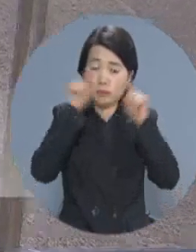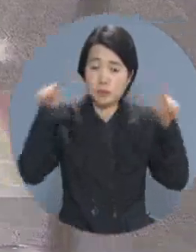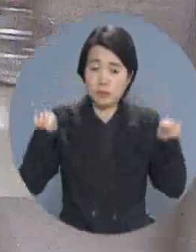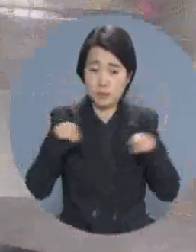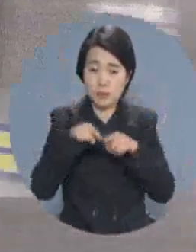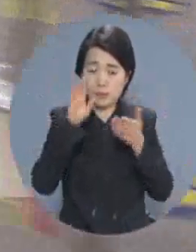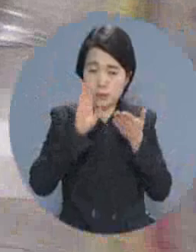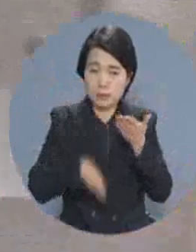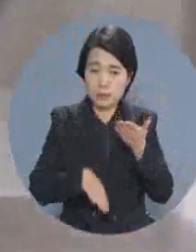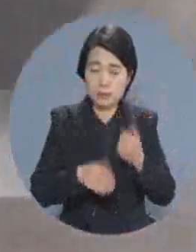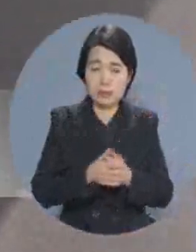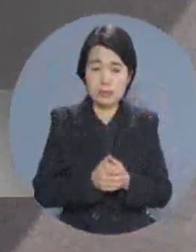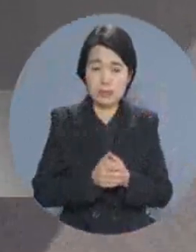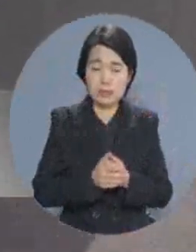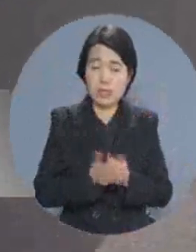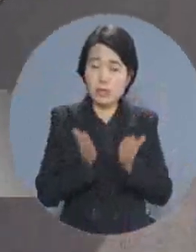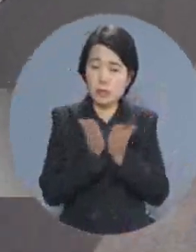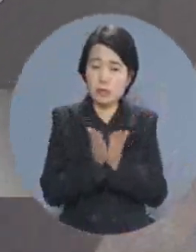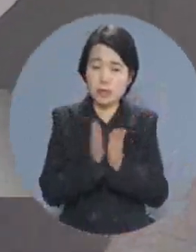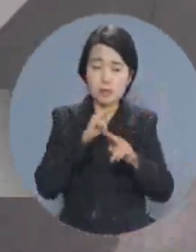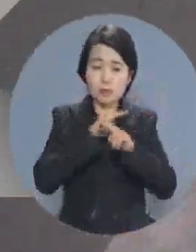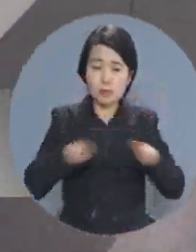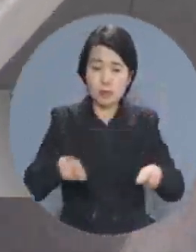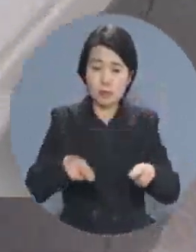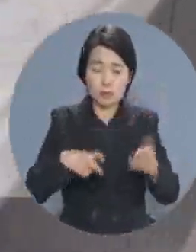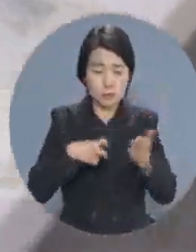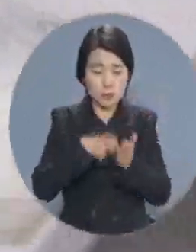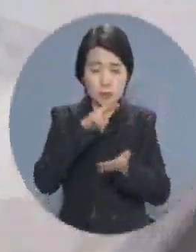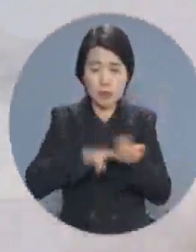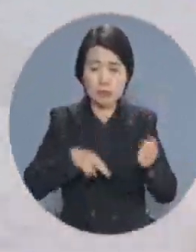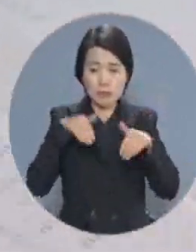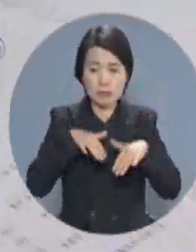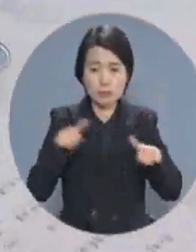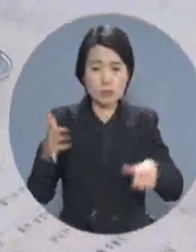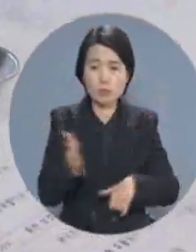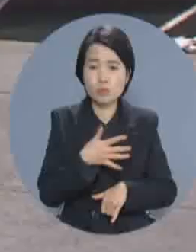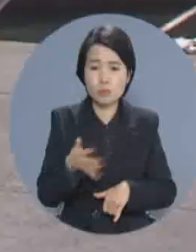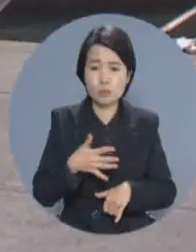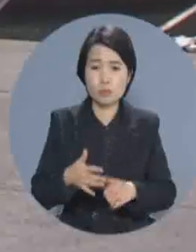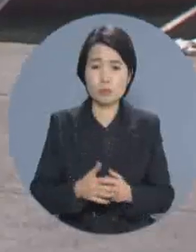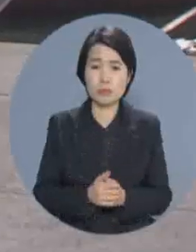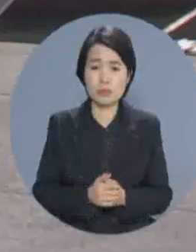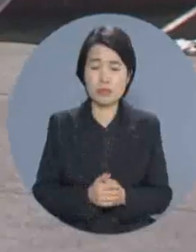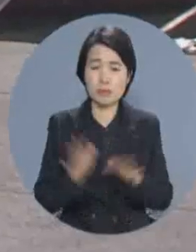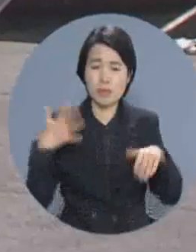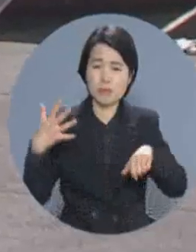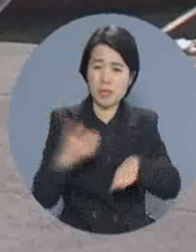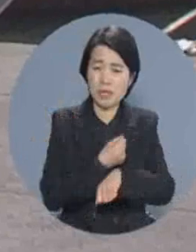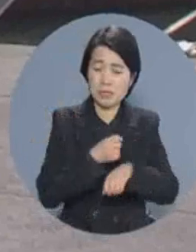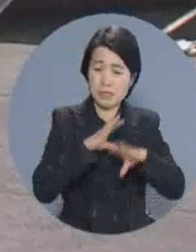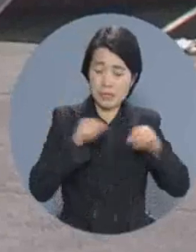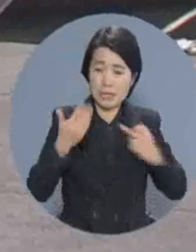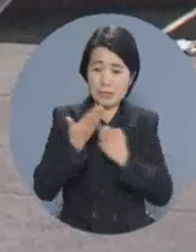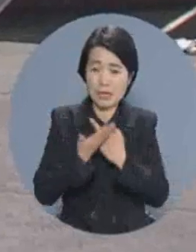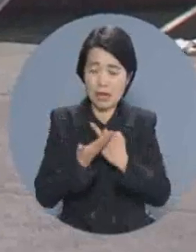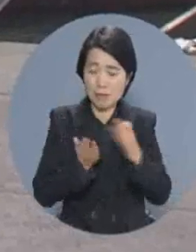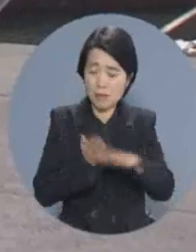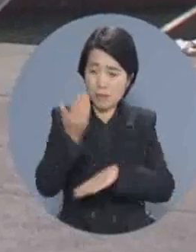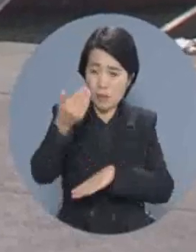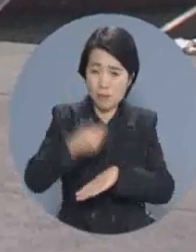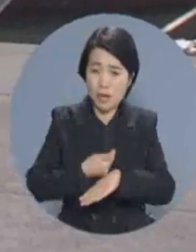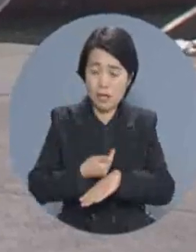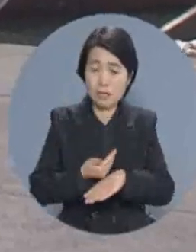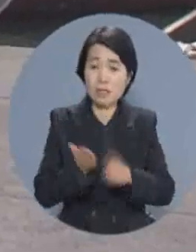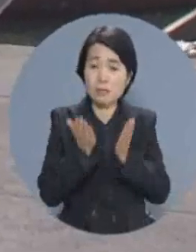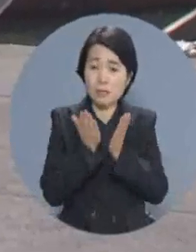배로 향하는 통로가 막혔고 매표소 직원도 보이지 않습니다. 강한 바람에 육지와 섬을 부지런히 오가야